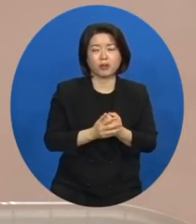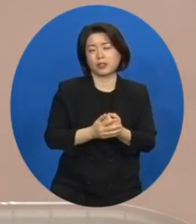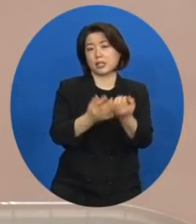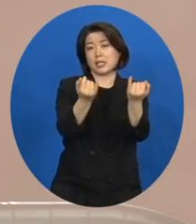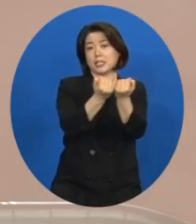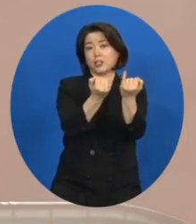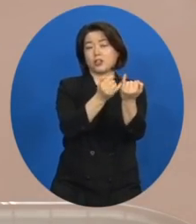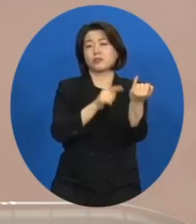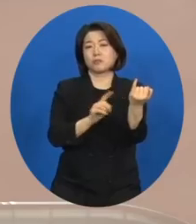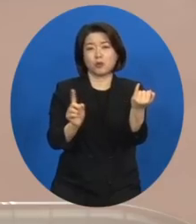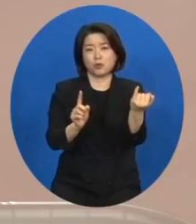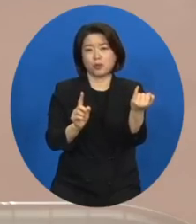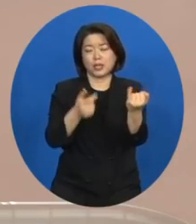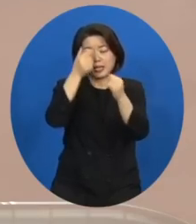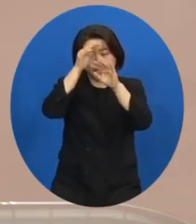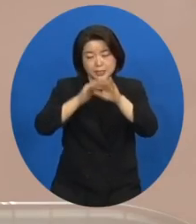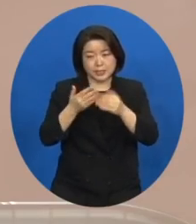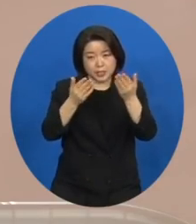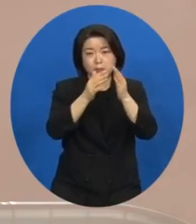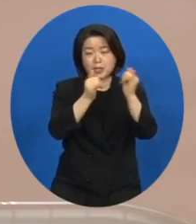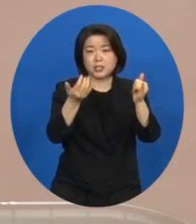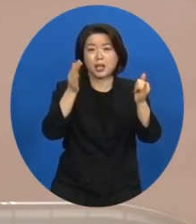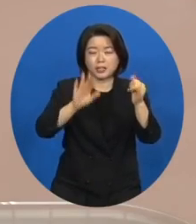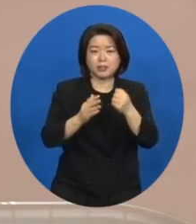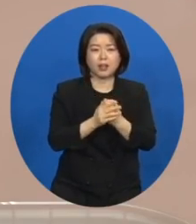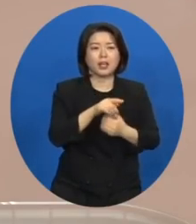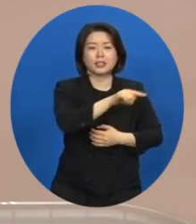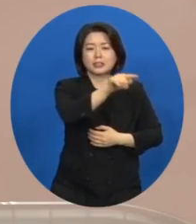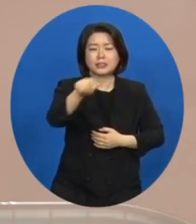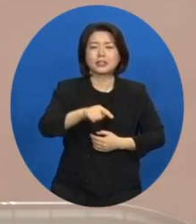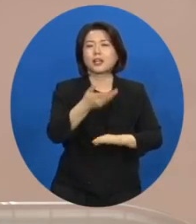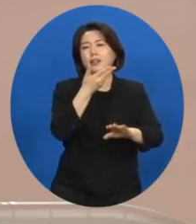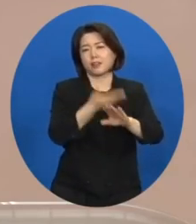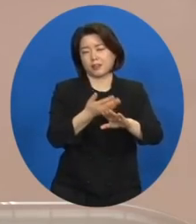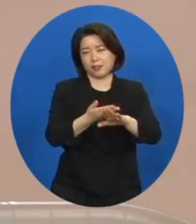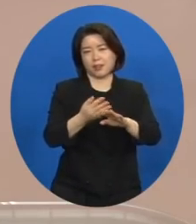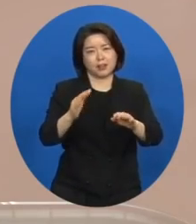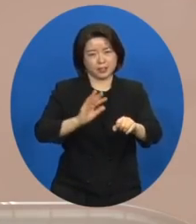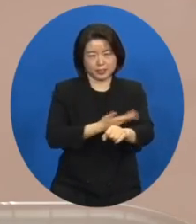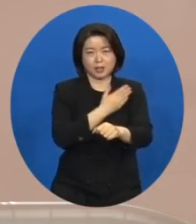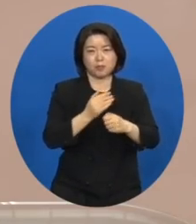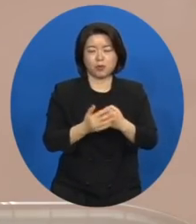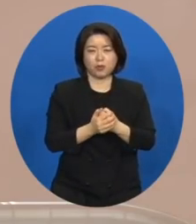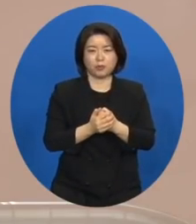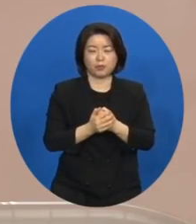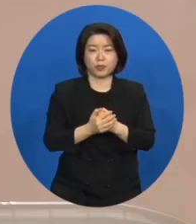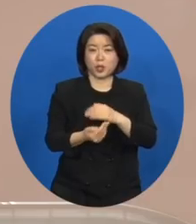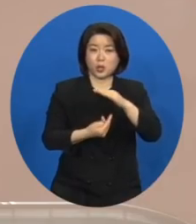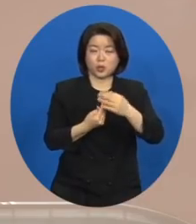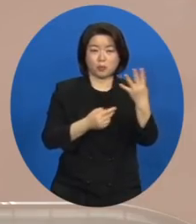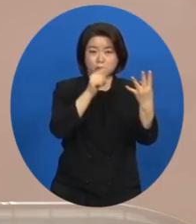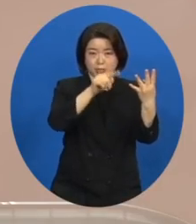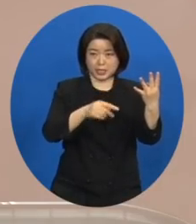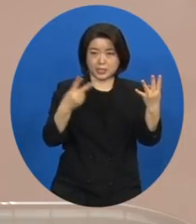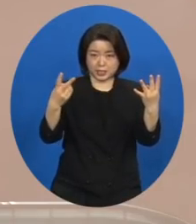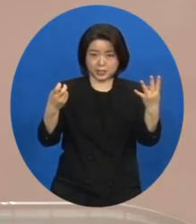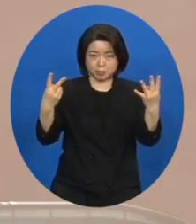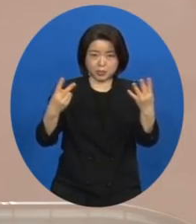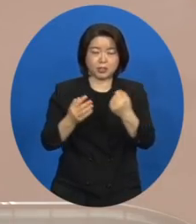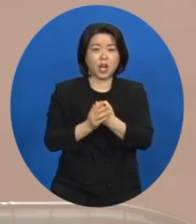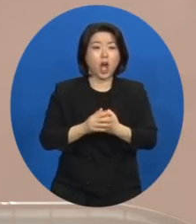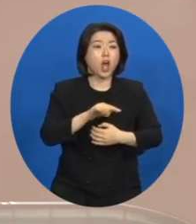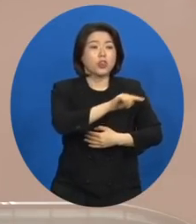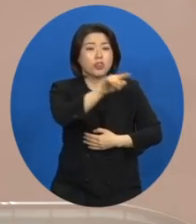예배자 인데 그 대상인 잘못됐다는 거예요 그래서 위한 범 사장이 12절에 너희는 너희가 알지 못하는